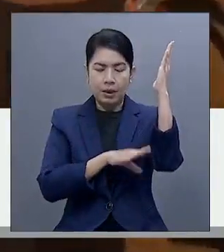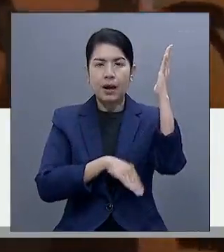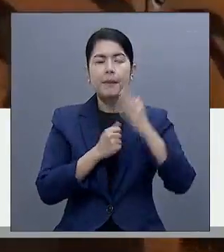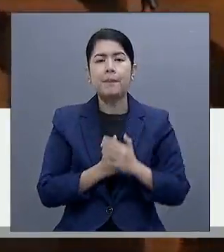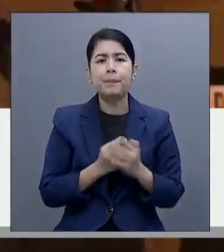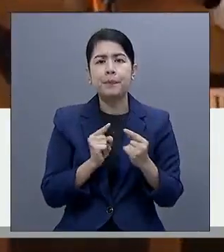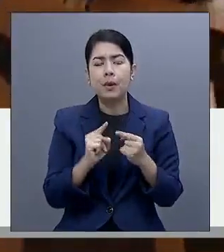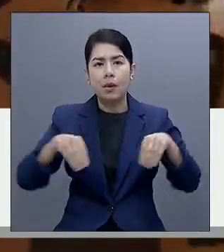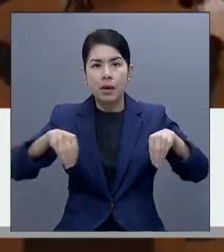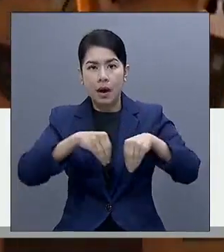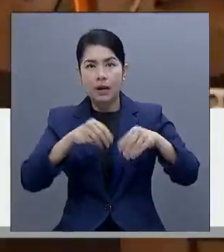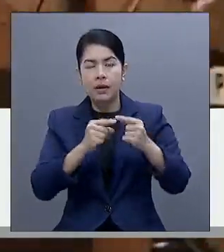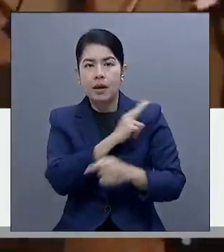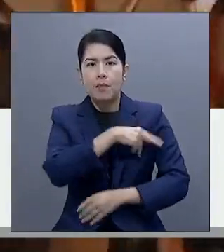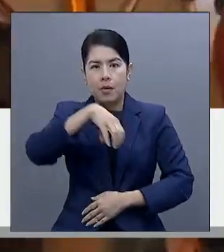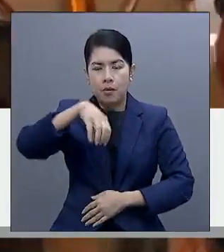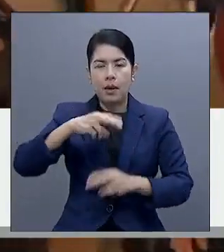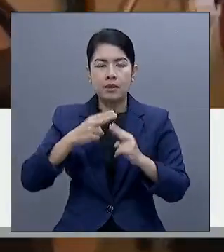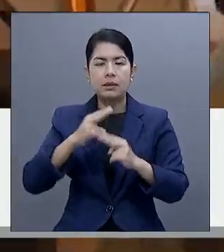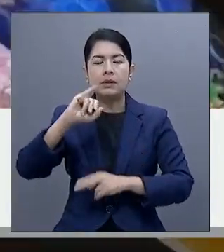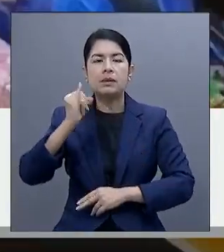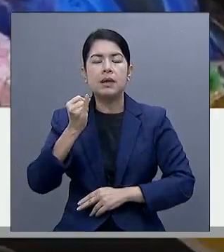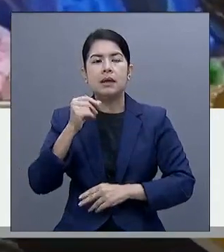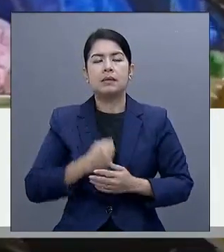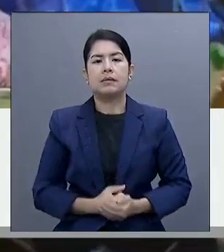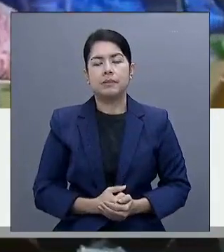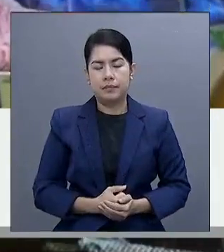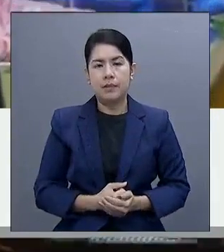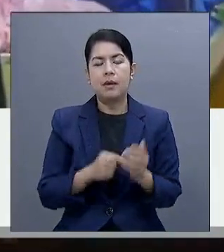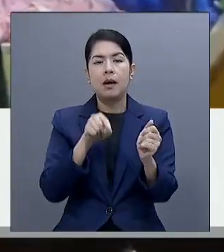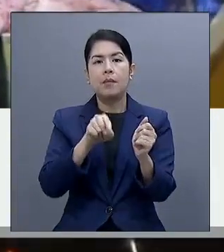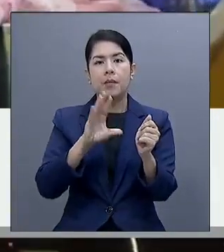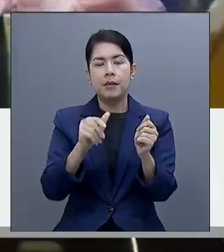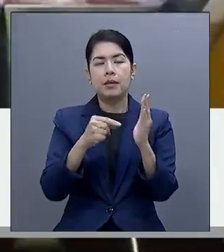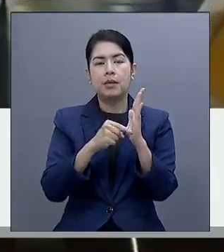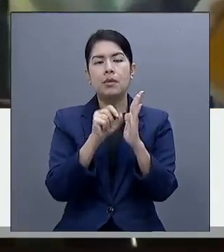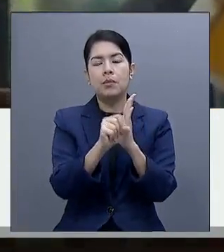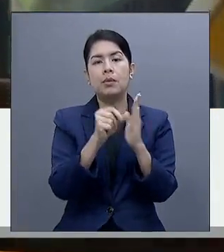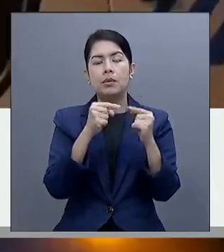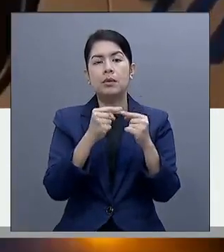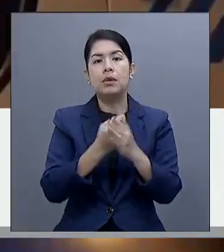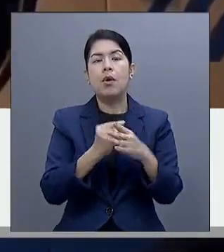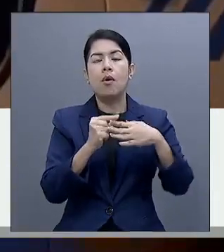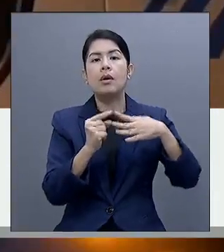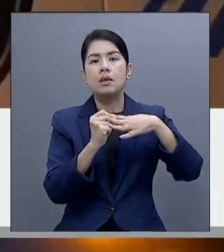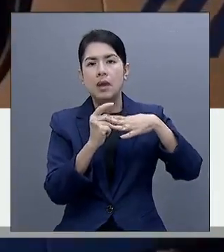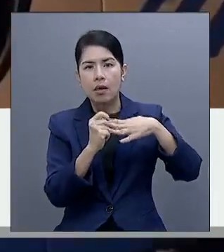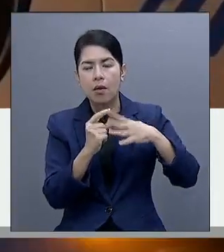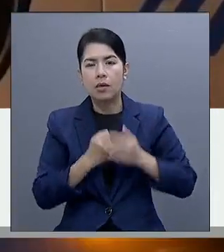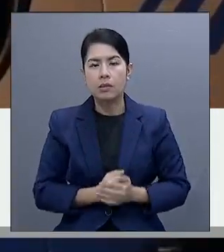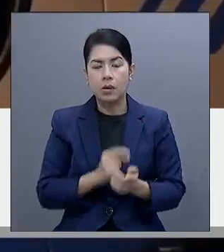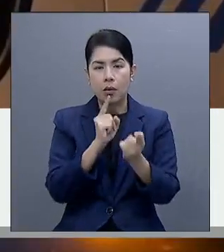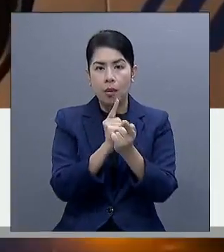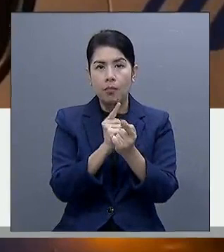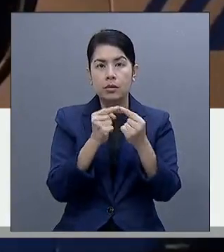ล้ๆกับโรงพยาบาลเจษฎาวิถีตำบลมหาชัยอำเภอเมืองสมุทรสาครค่ะที่เกิดเหตุพบรถโดยสารประจำทางสายกรุงเทพสุ